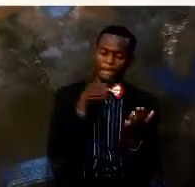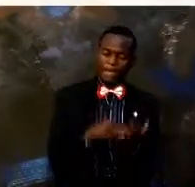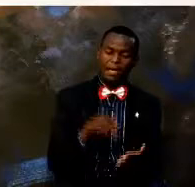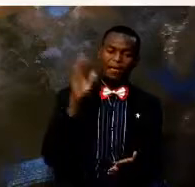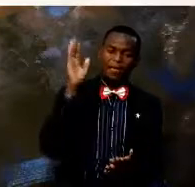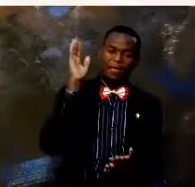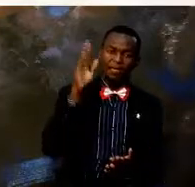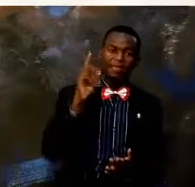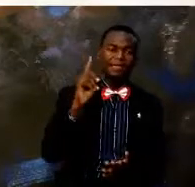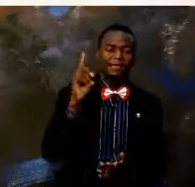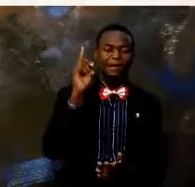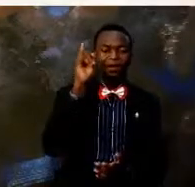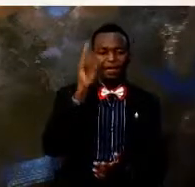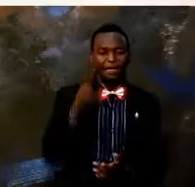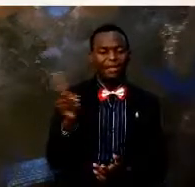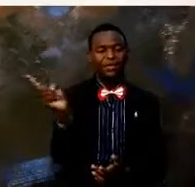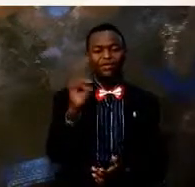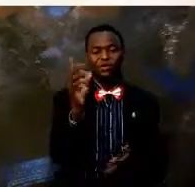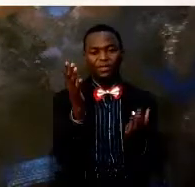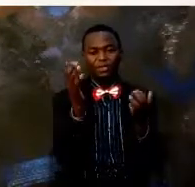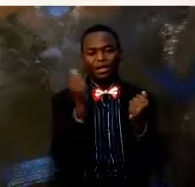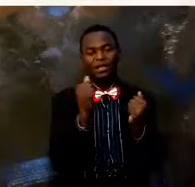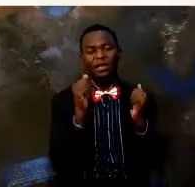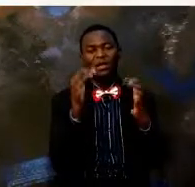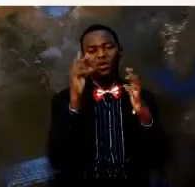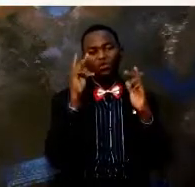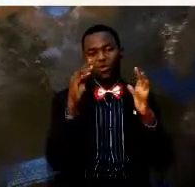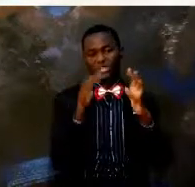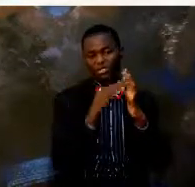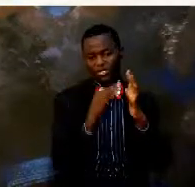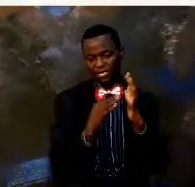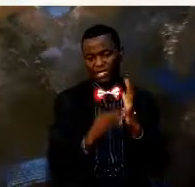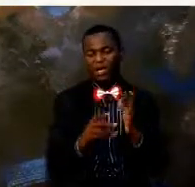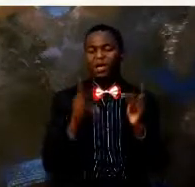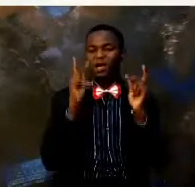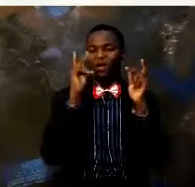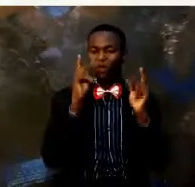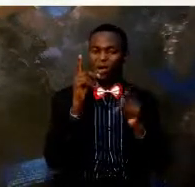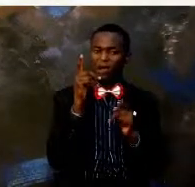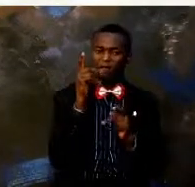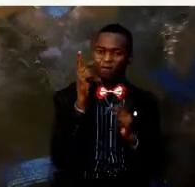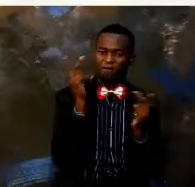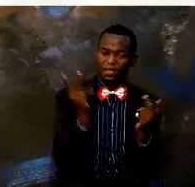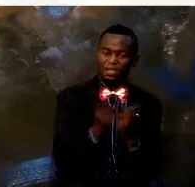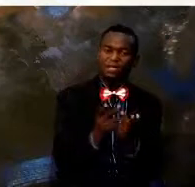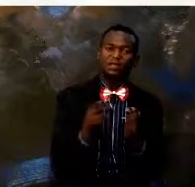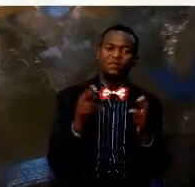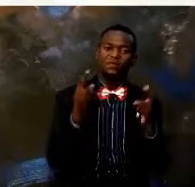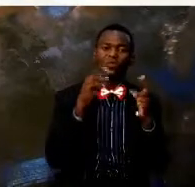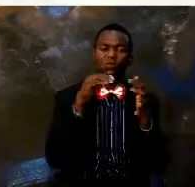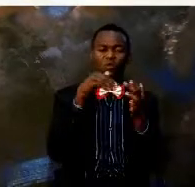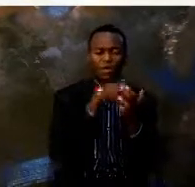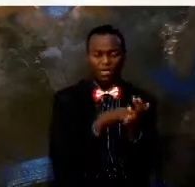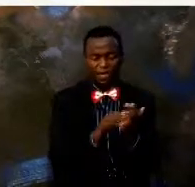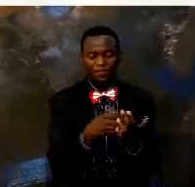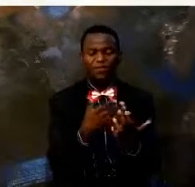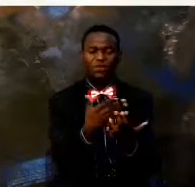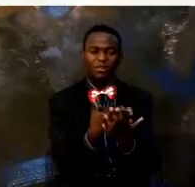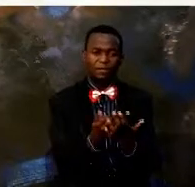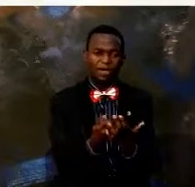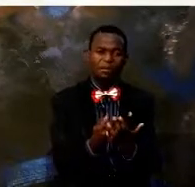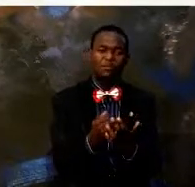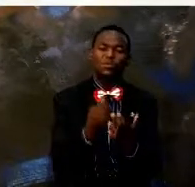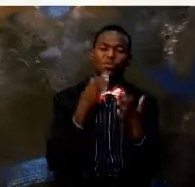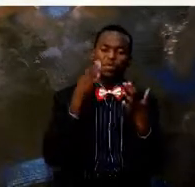yale yasiyowezekana kwa sheria, kwa vile ilivyokuwa dhaifu kwa sababu